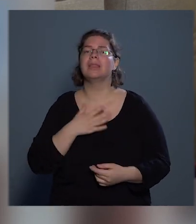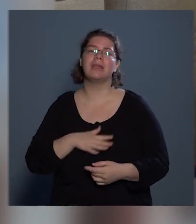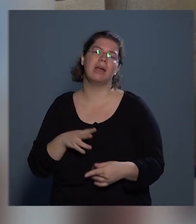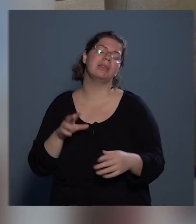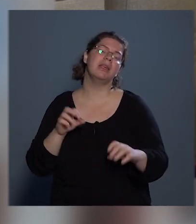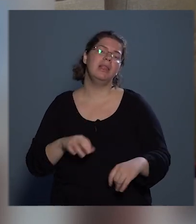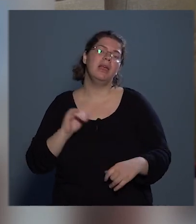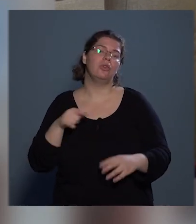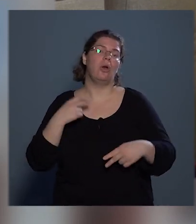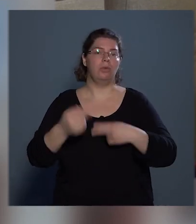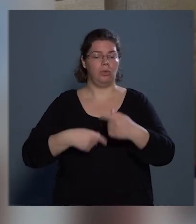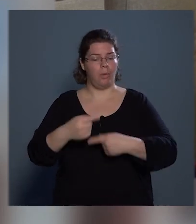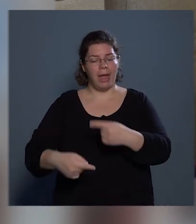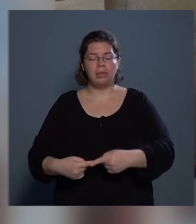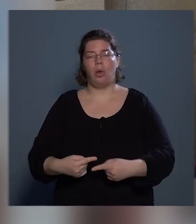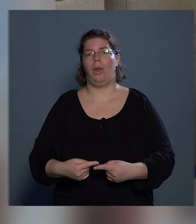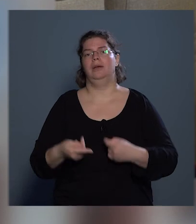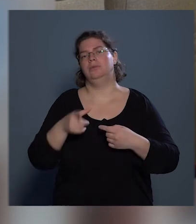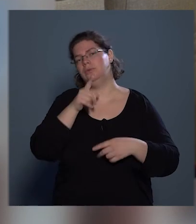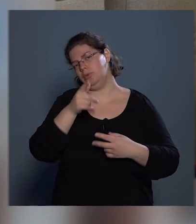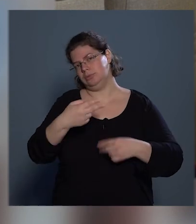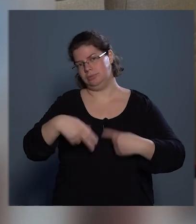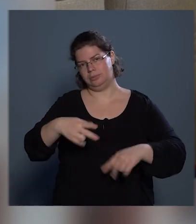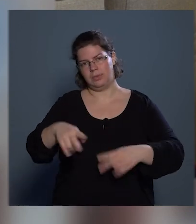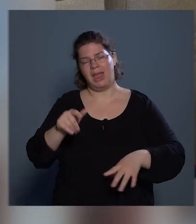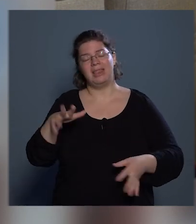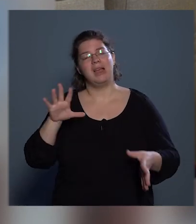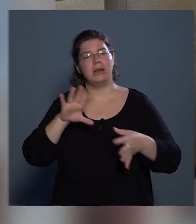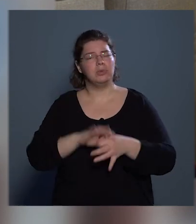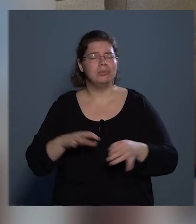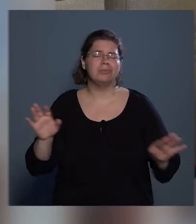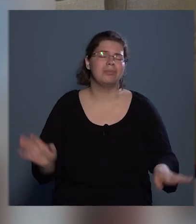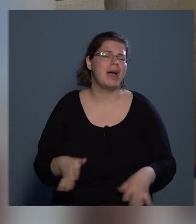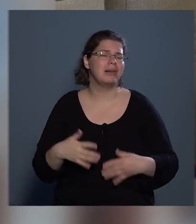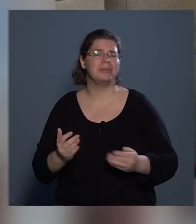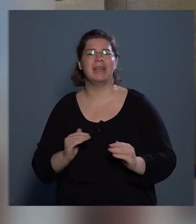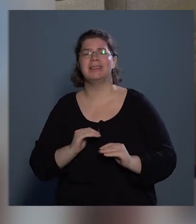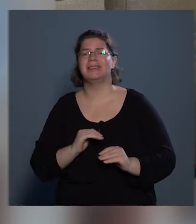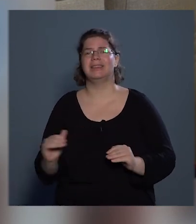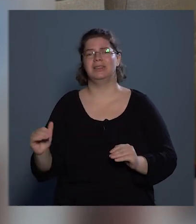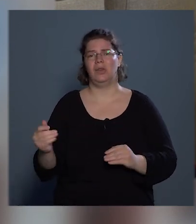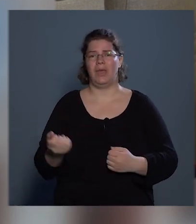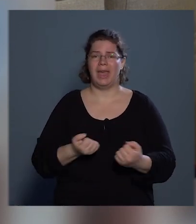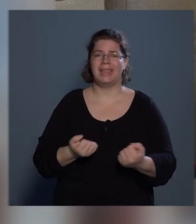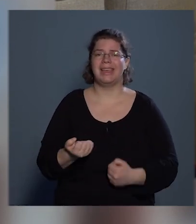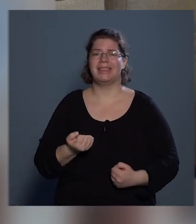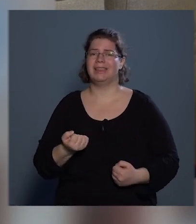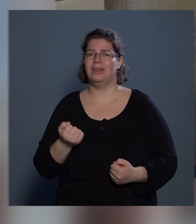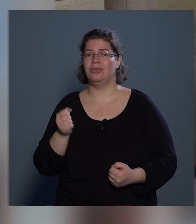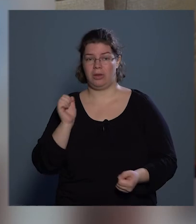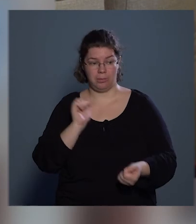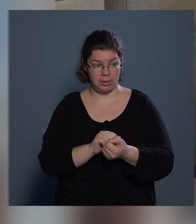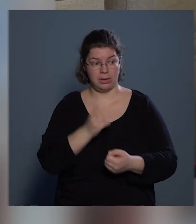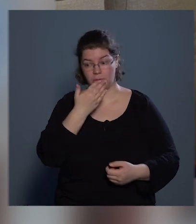azt követően folytassunk ezzel kapcsolatosan bármilyen szintű egyeztetéseket. Biztos, hogy ha